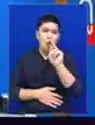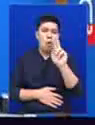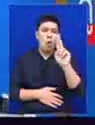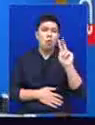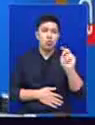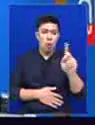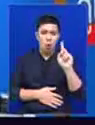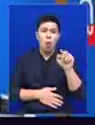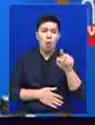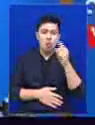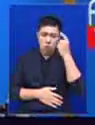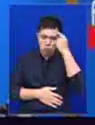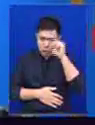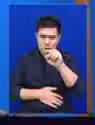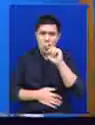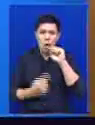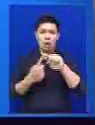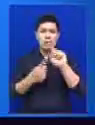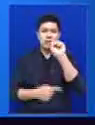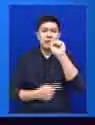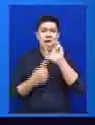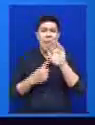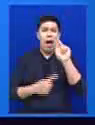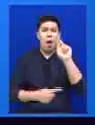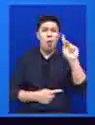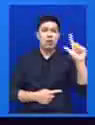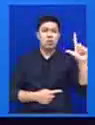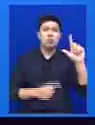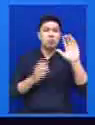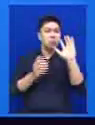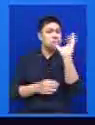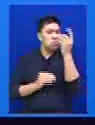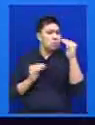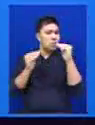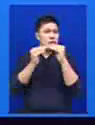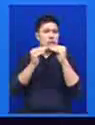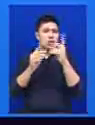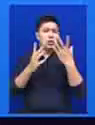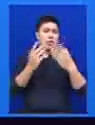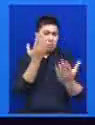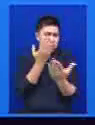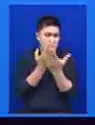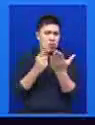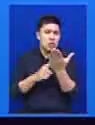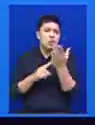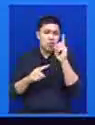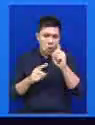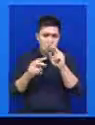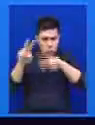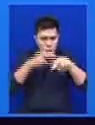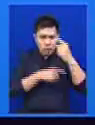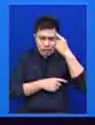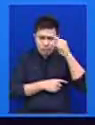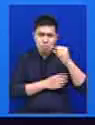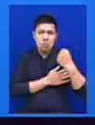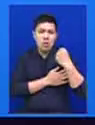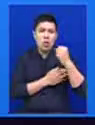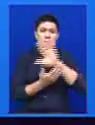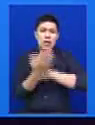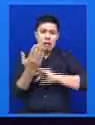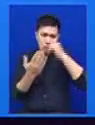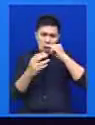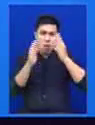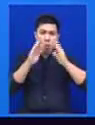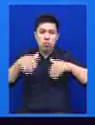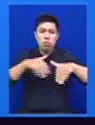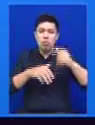ที่ต้องคำนึงถึงความเป็นสากลขณะเดียวกันบทเฉพาะการต้องคำนึงถึงความมั่นคงของประเทศพร้อมให้ประชาชนตัดสินในการออกเสียง